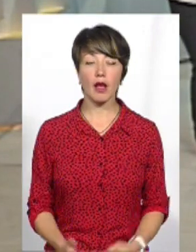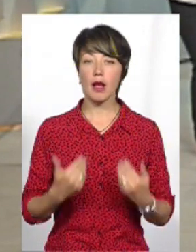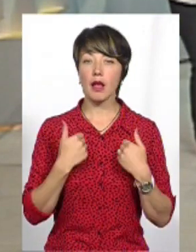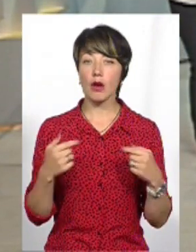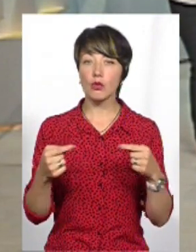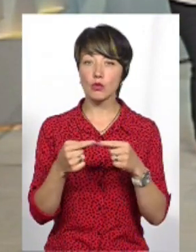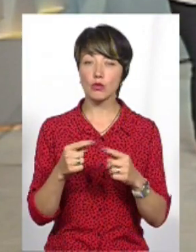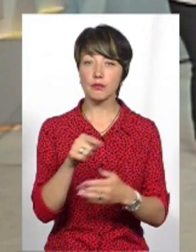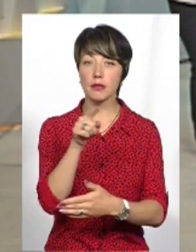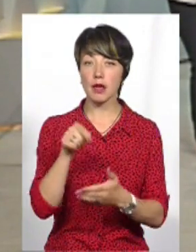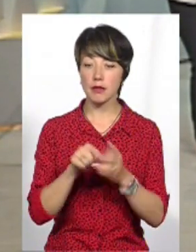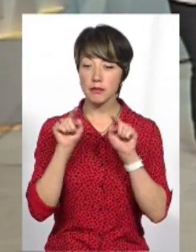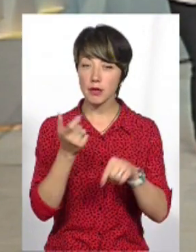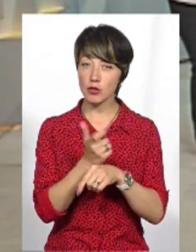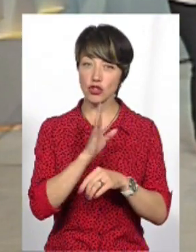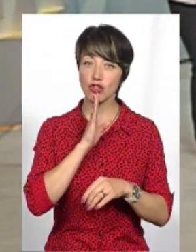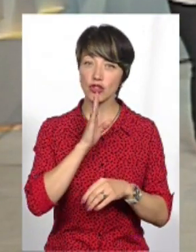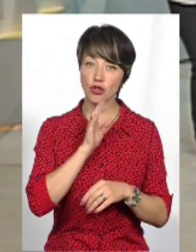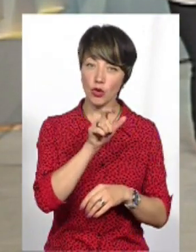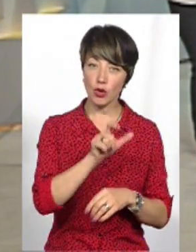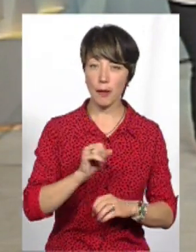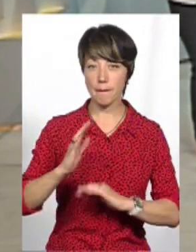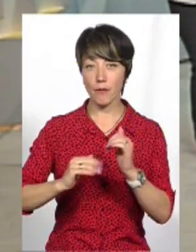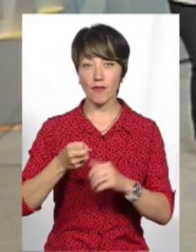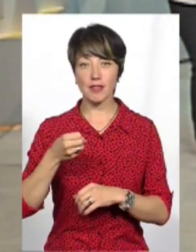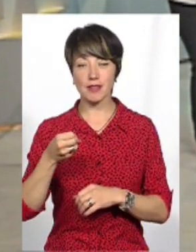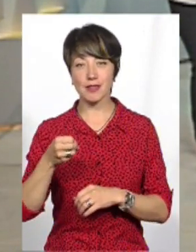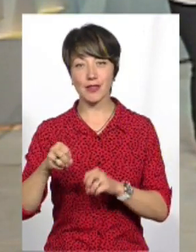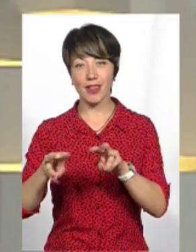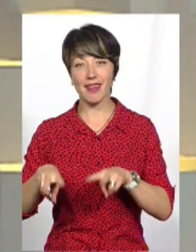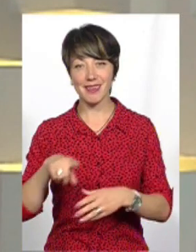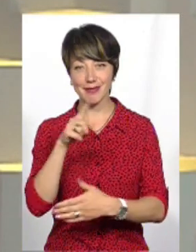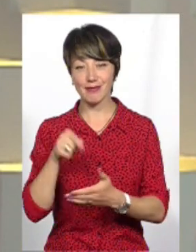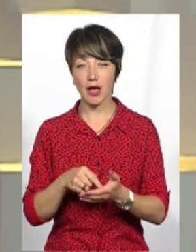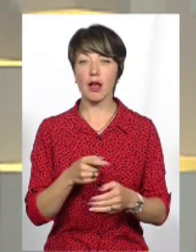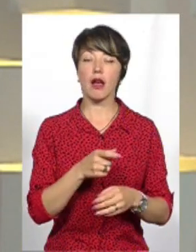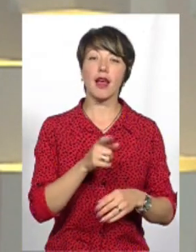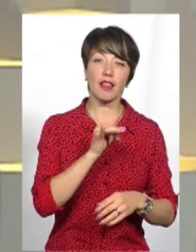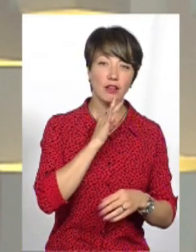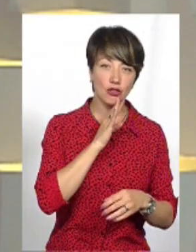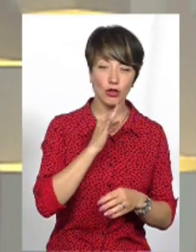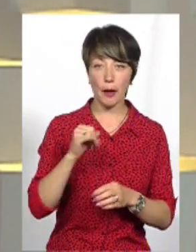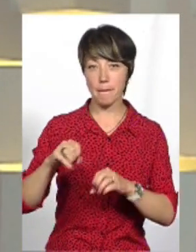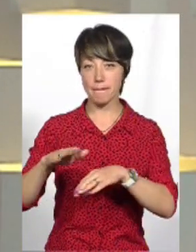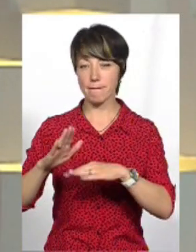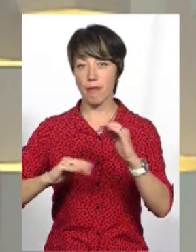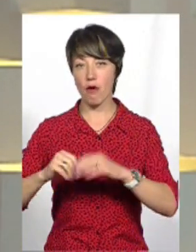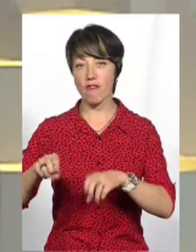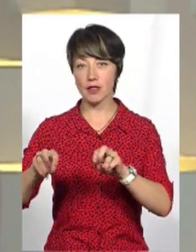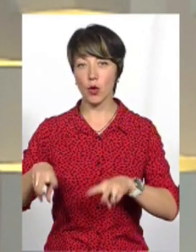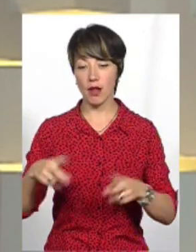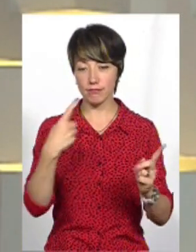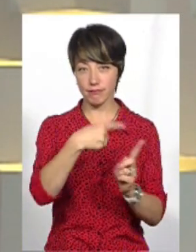Уточню, пані Інно, усе ж ставку робите більше на жіночність чи на професіоналізм? І на жіночність, і на професіоналізм. Тому що